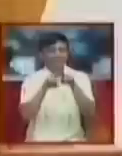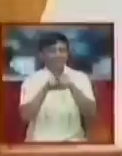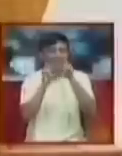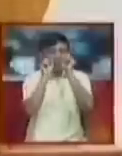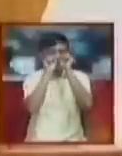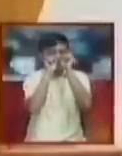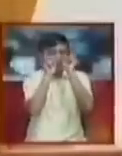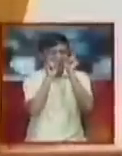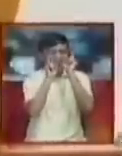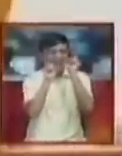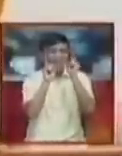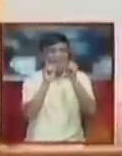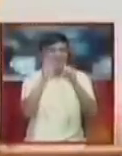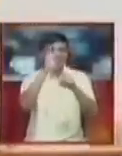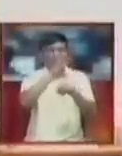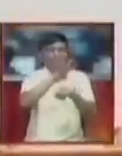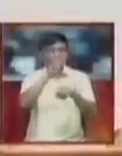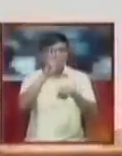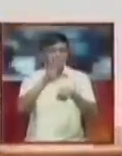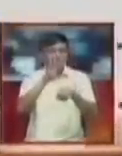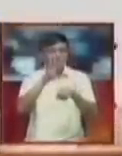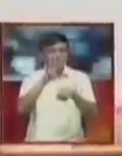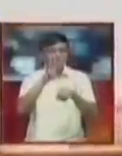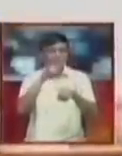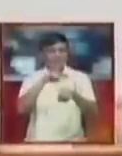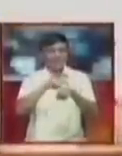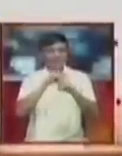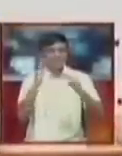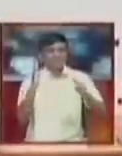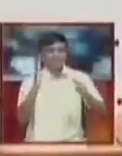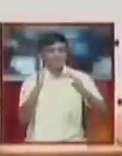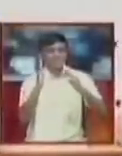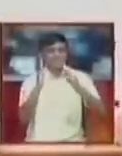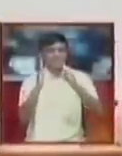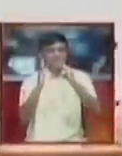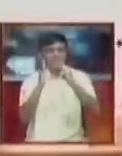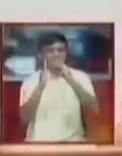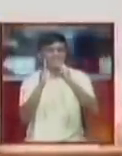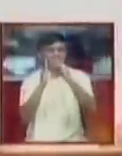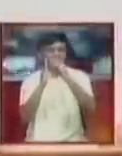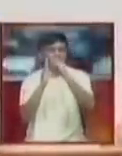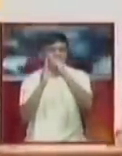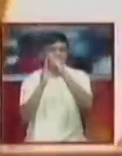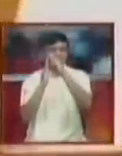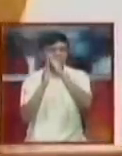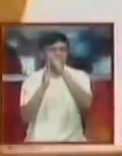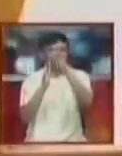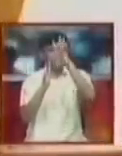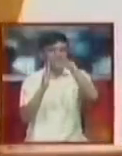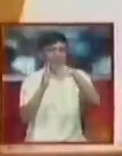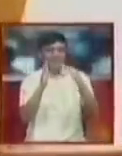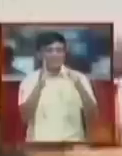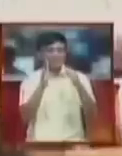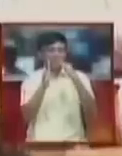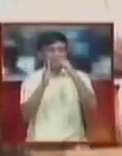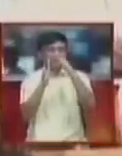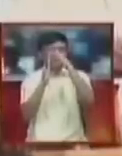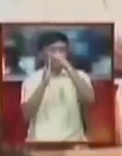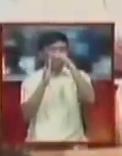nagulat. Nakaka-44 na pala tayo at bihira ng buwaba sa 5,000 ang